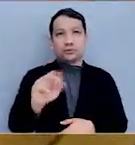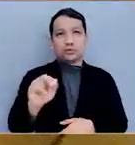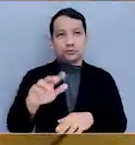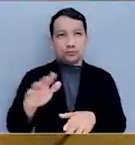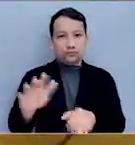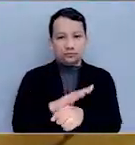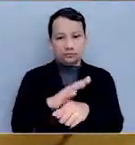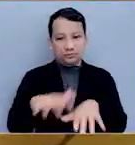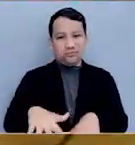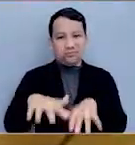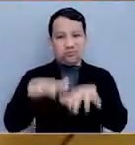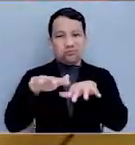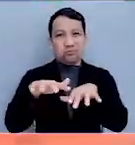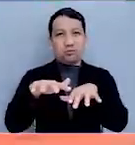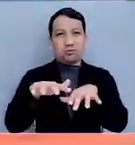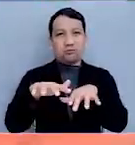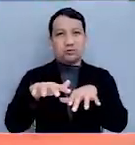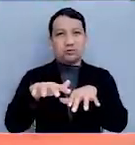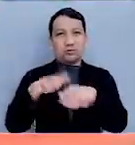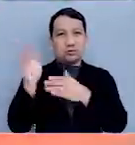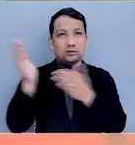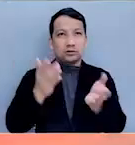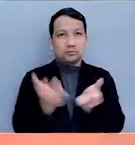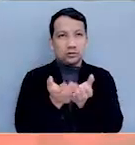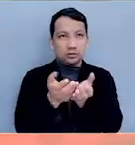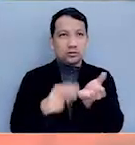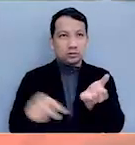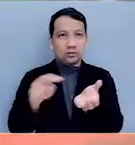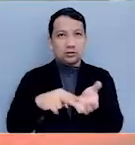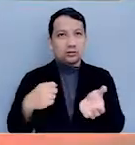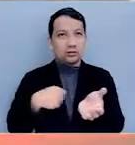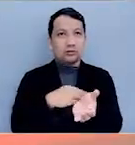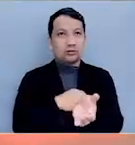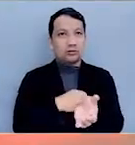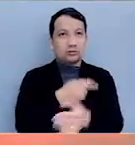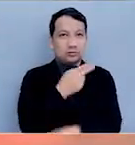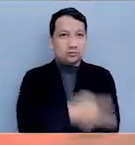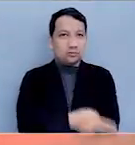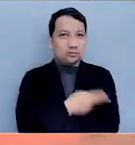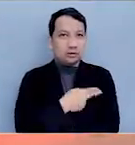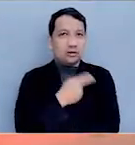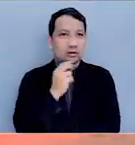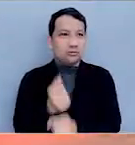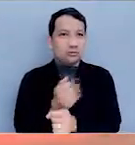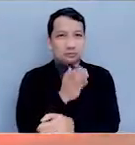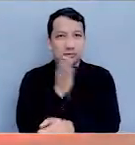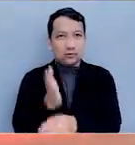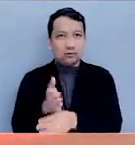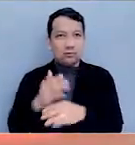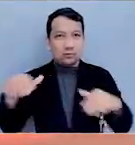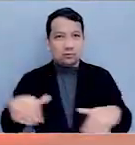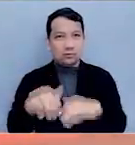kalsada. Kinailangang sunduin ng bangka ang mga empleyado ng isang ospital para lang makapasok sa trabaho.